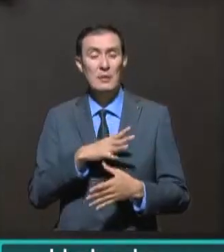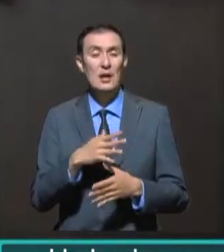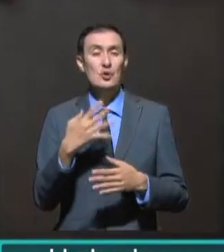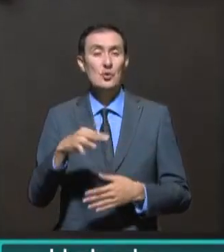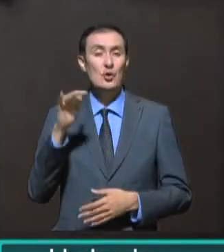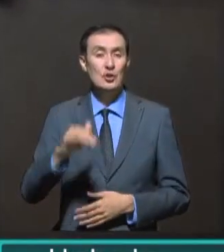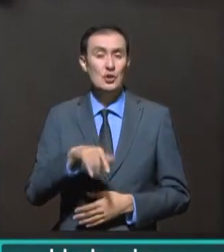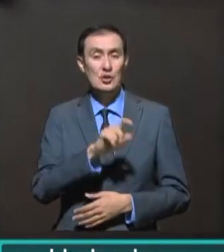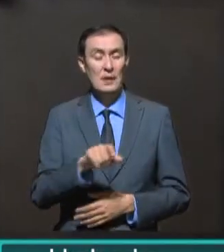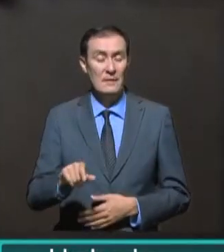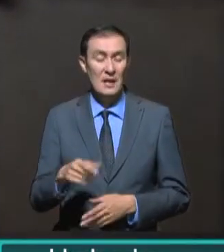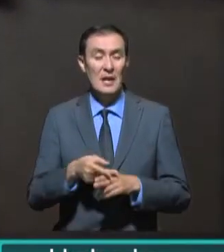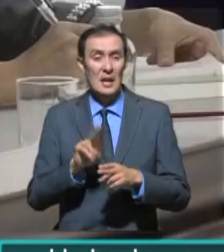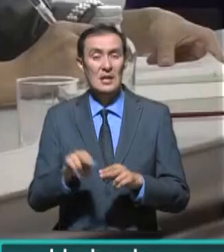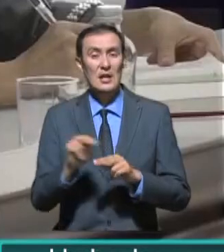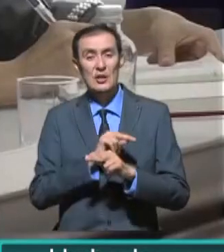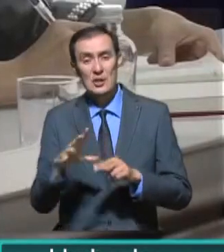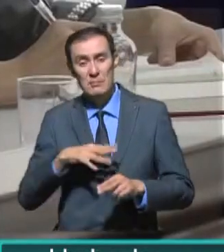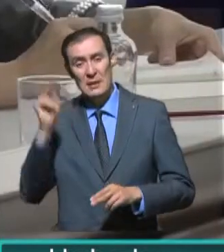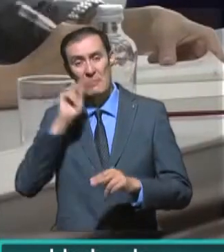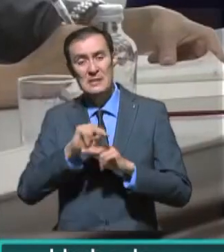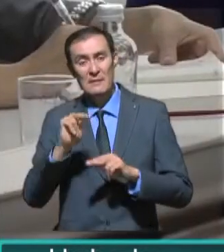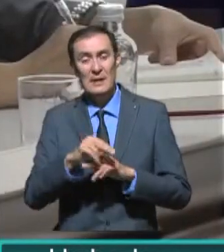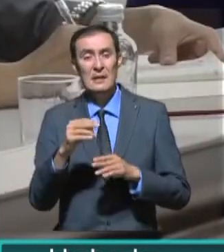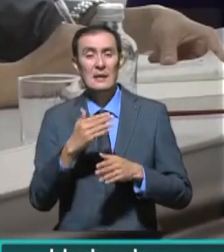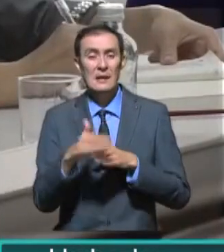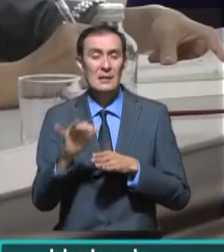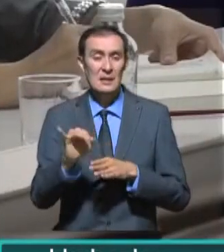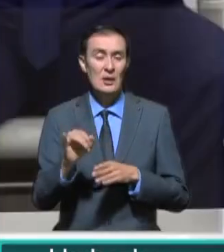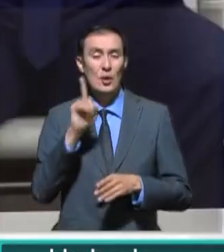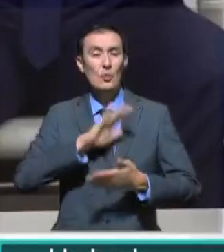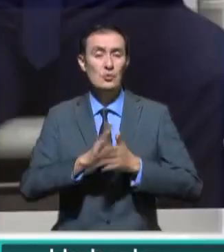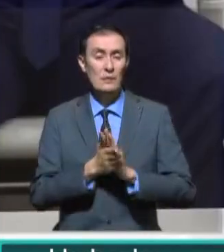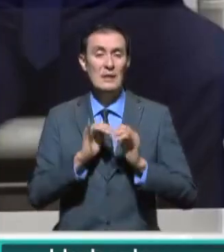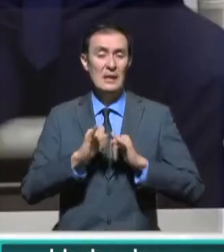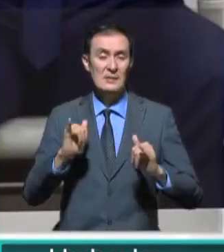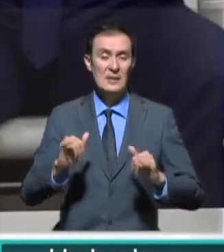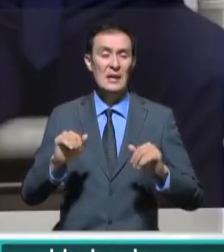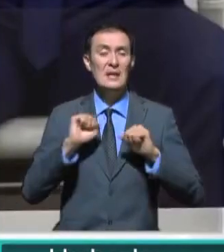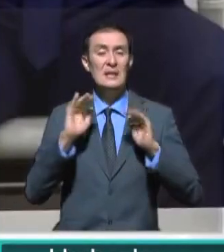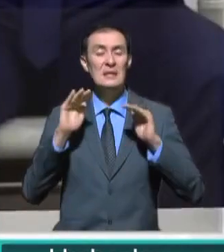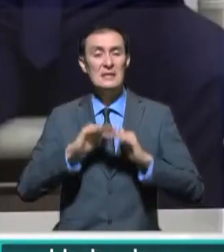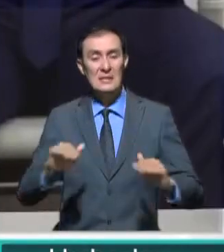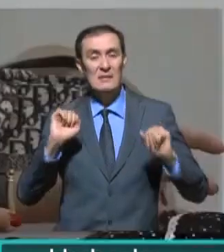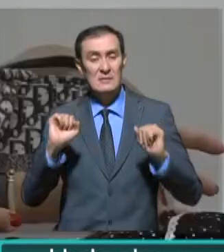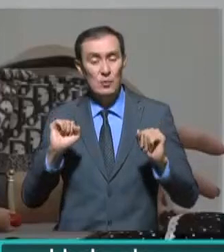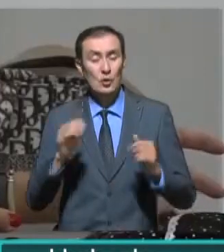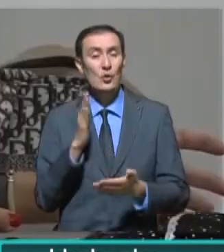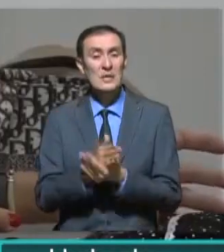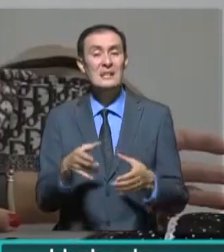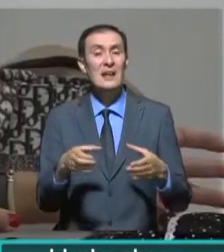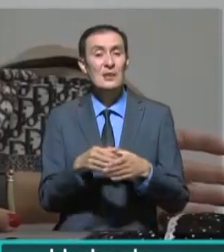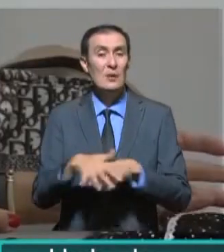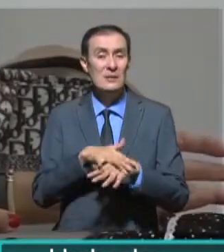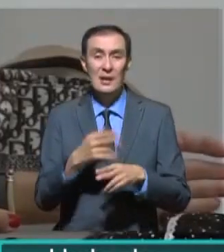40 тысяч казахстанцев. Это и лечение, и образовательные гранты, и создание условий для развития детского спорта в регионах. Но есть категория